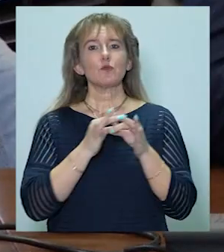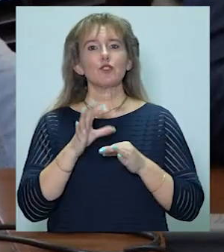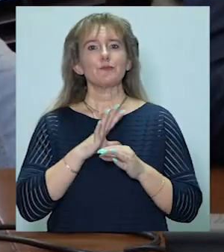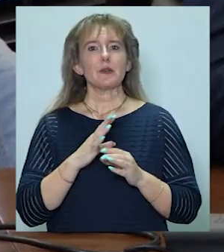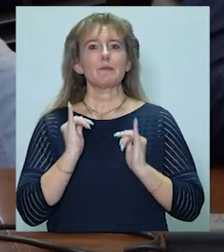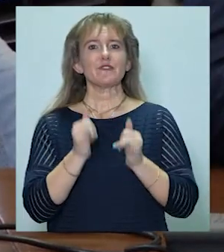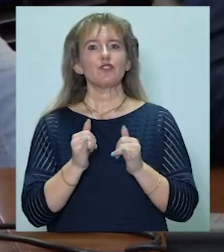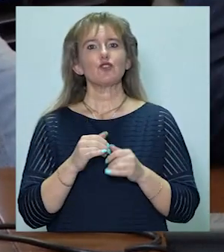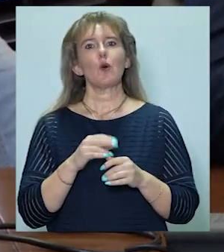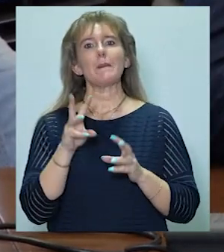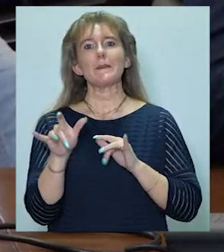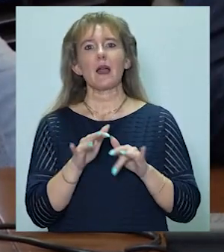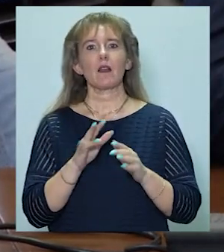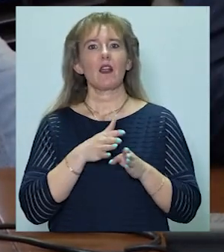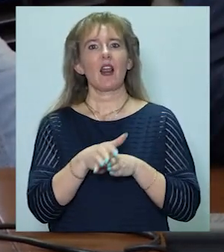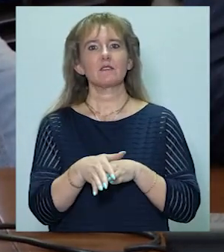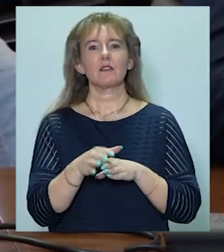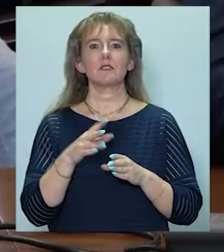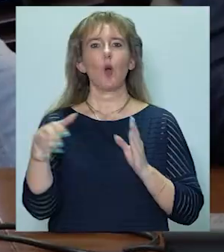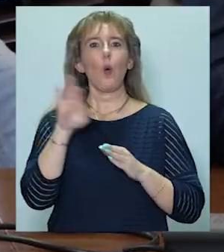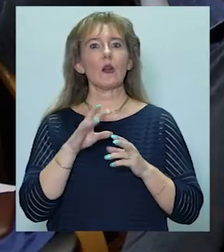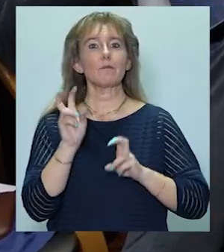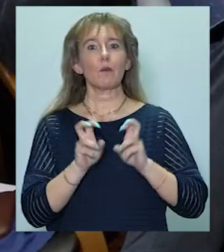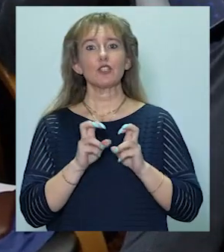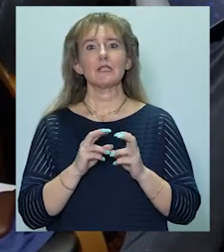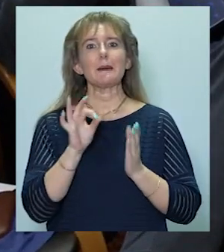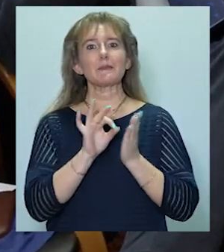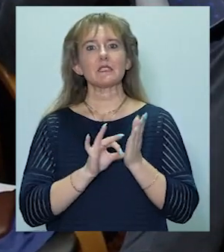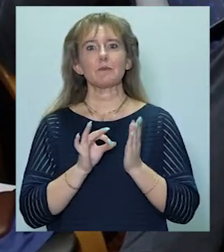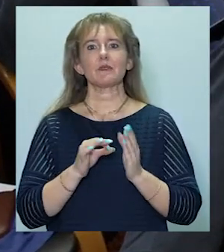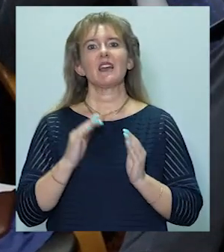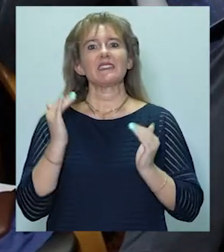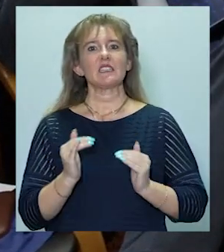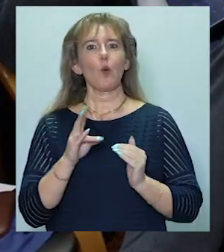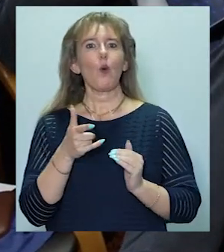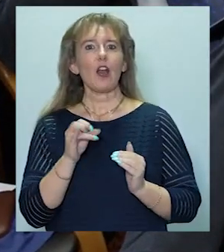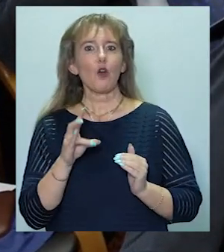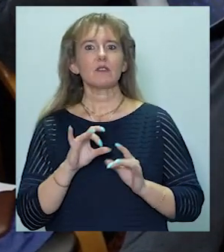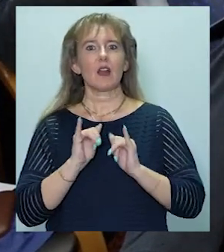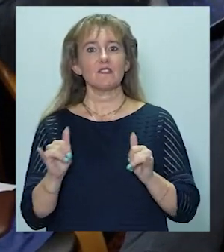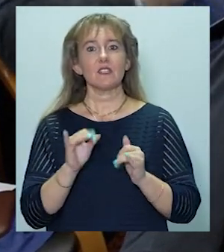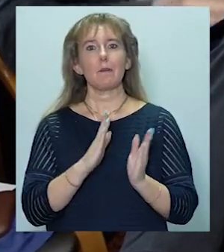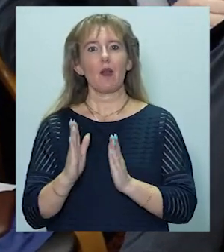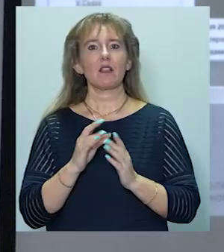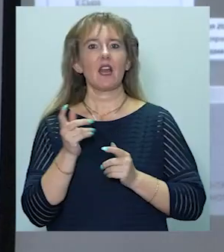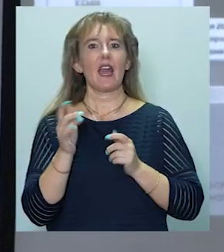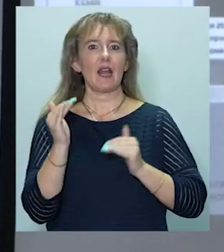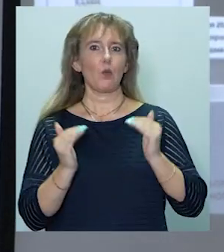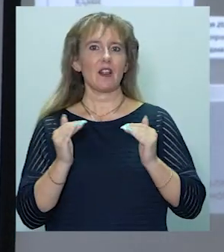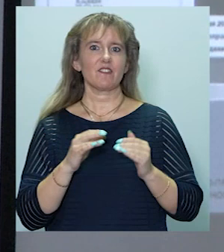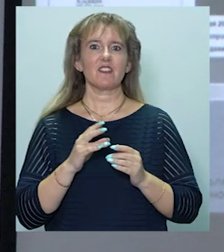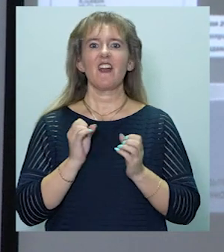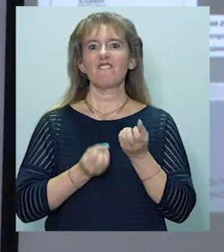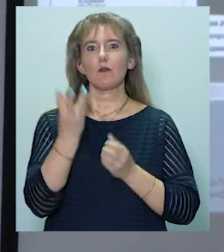Миронов. Обсуждение было посвящено мерам по реализации в горной промышленности принципов низкоуглеродного развития и порядка